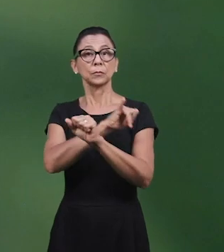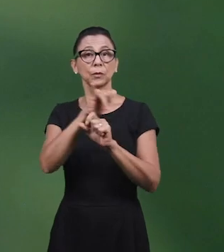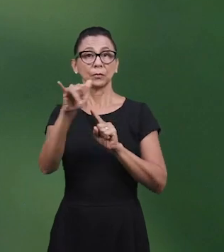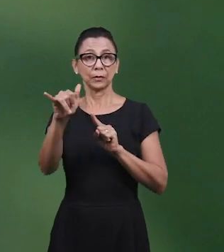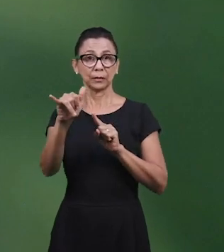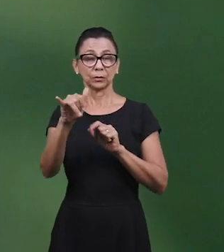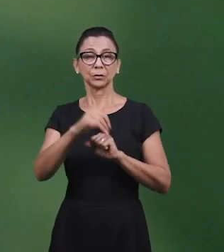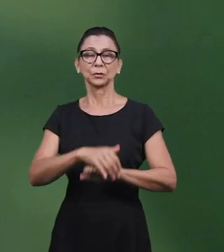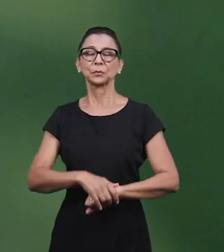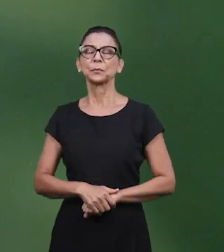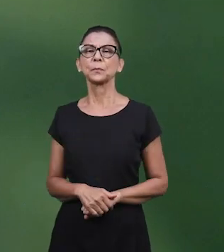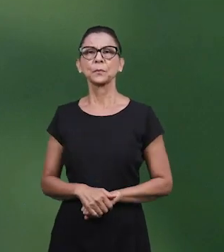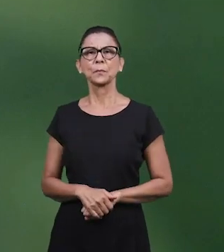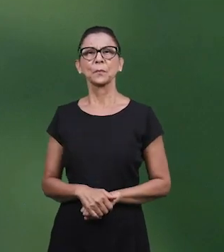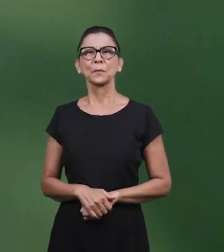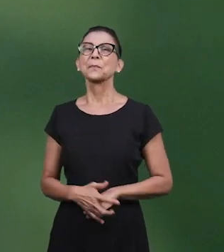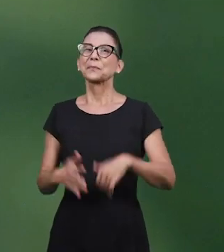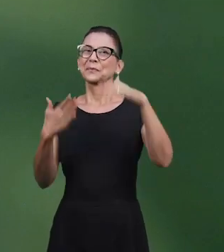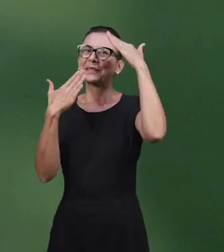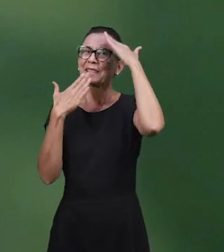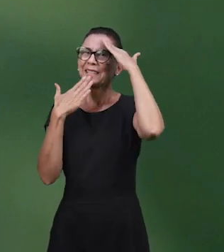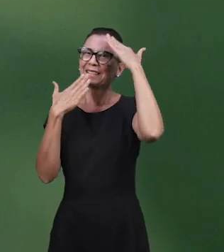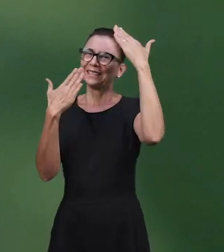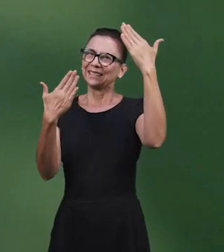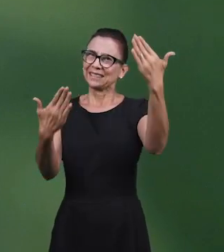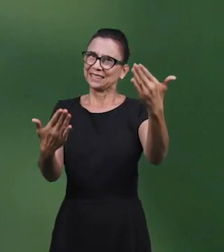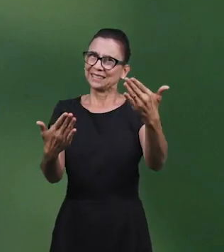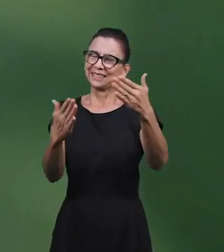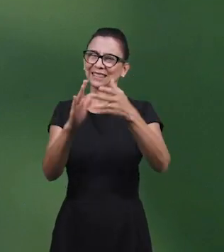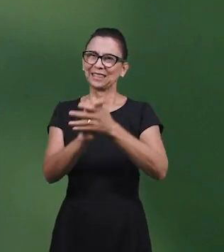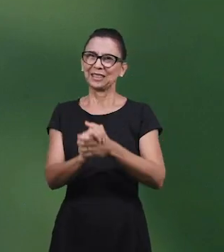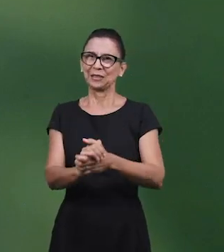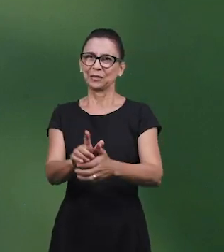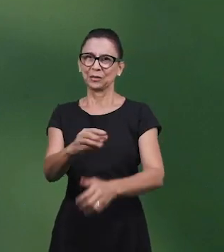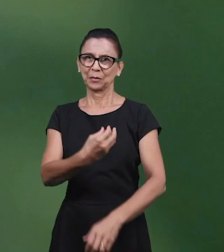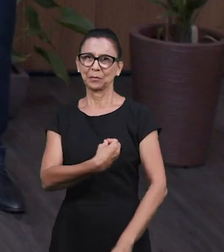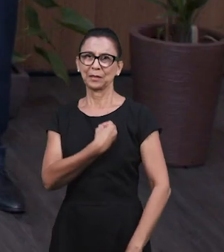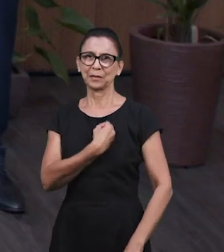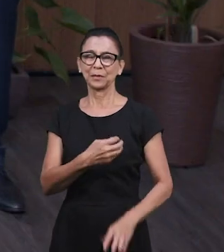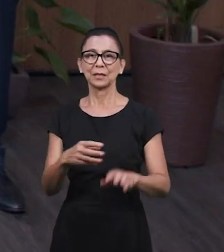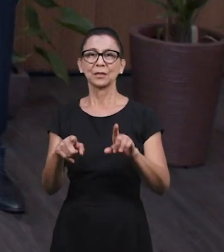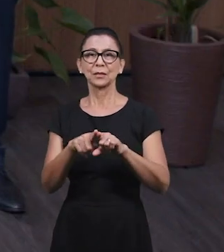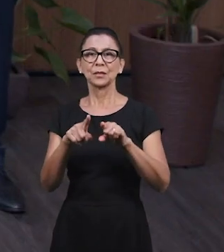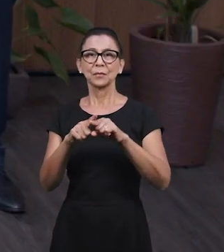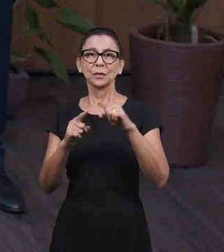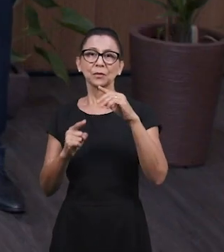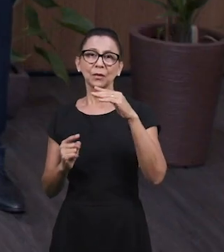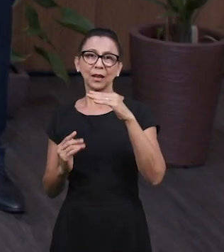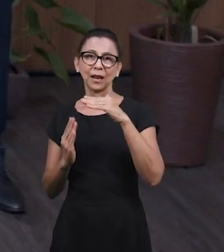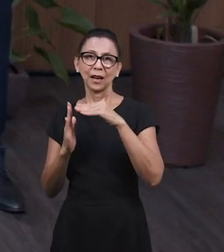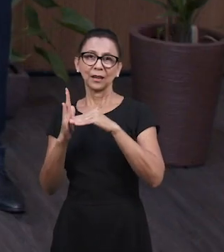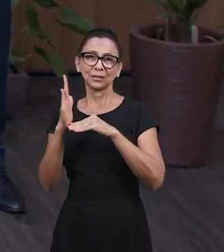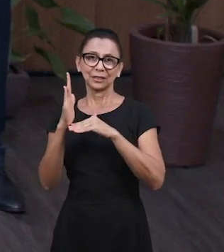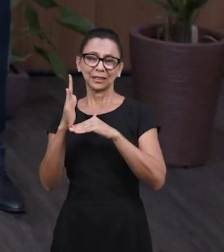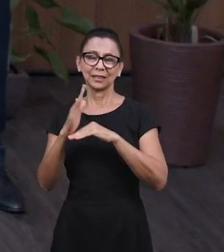prophétique. Nous remercions votre participation et votre